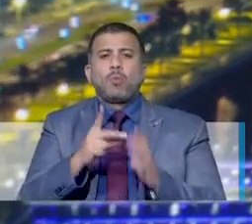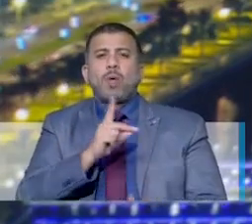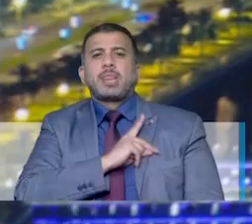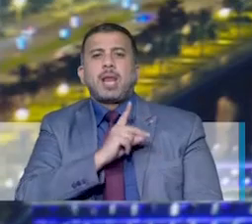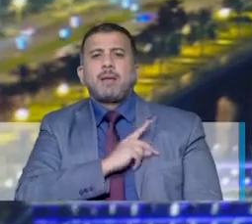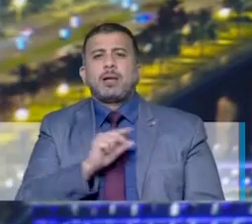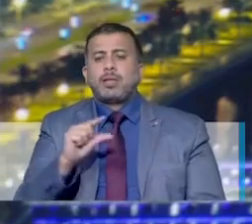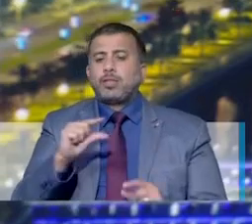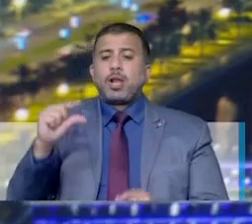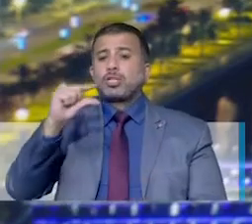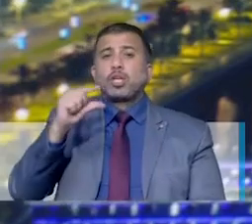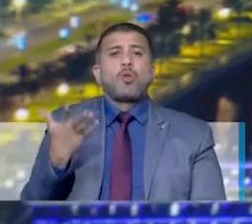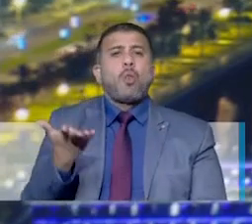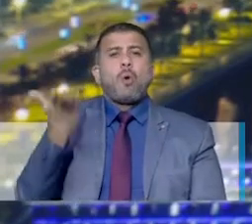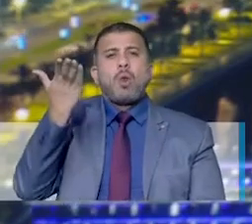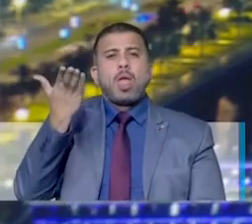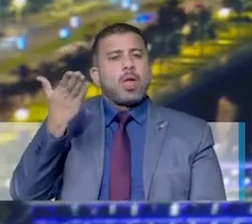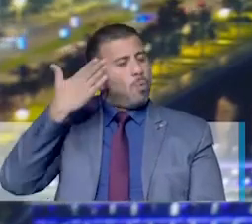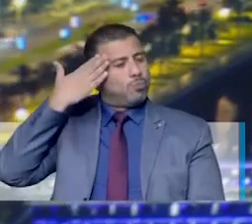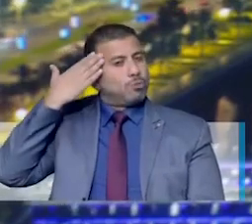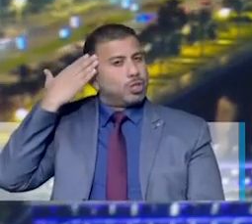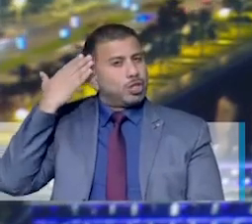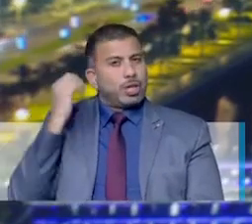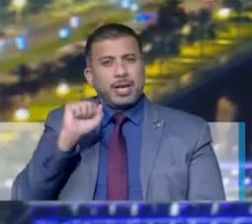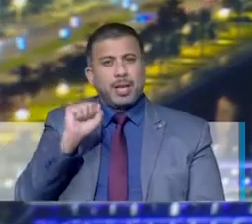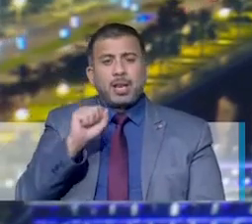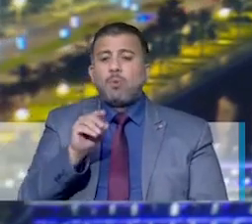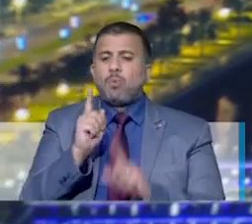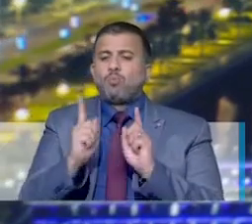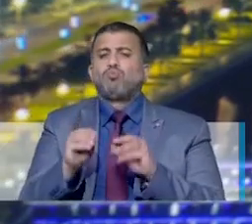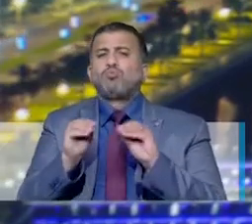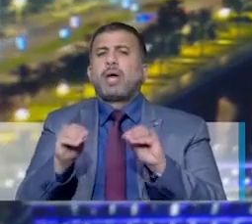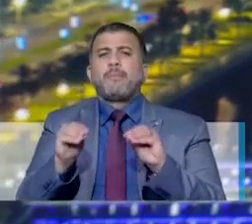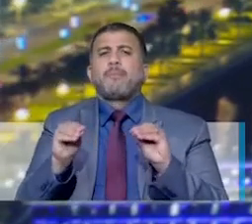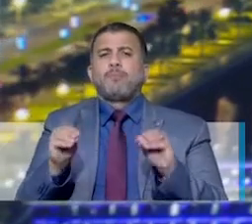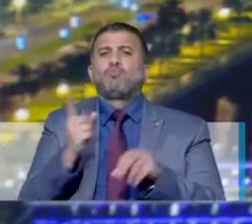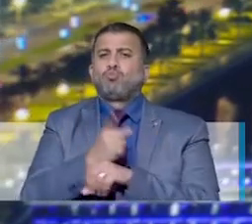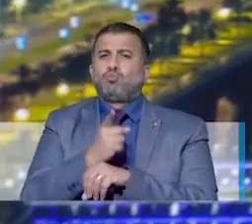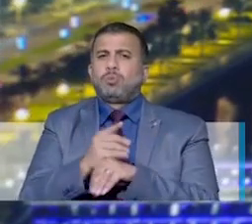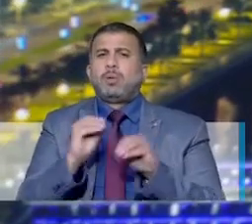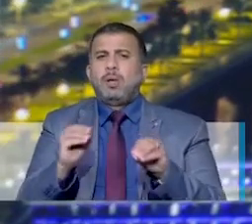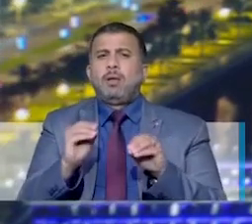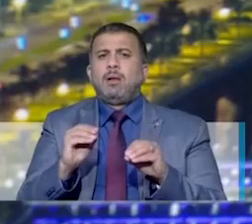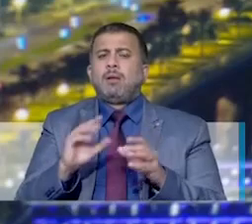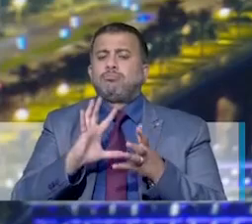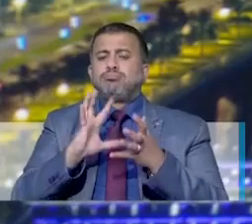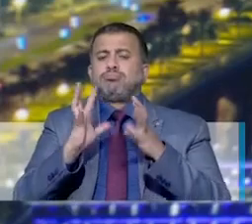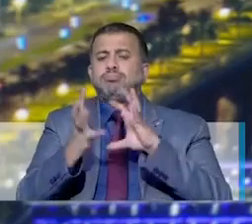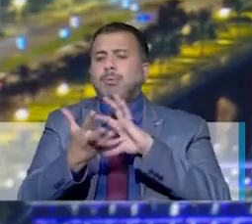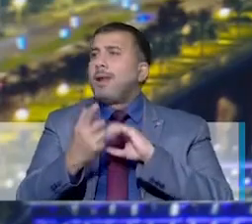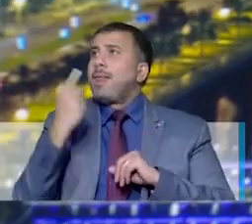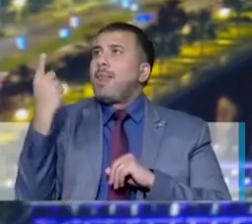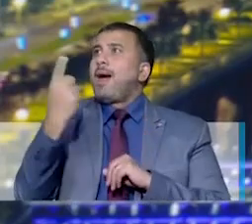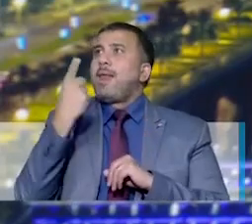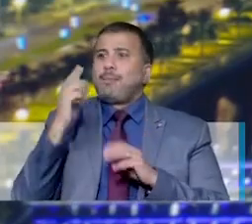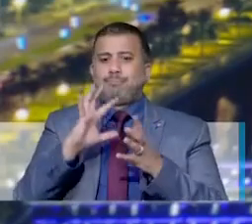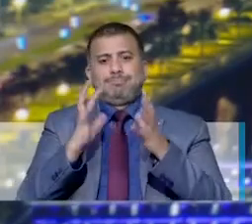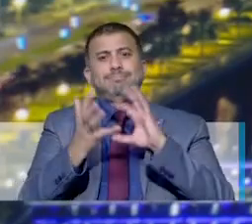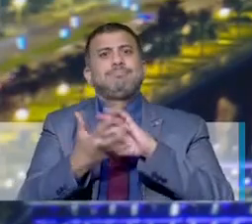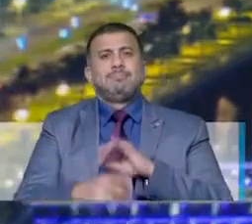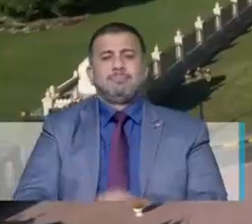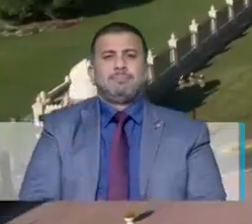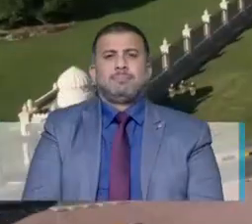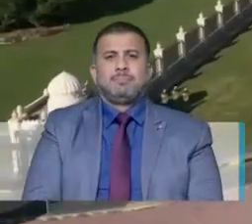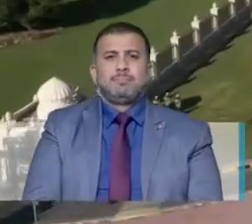واساتذه الجامعات وطلبه دراسات عليا ومستشارين تربويين من جميع انحاء